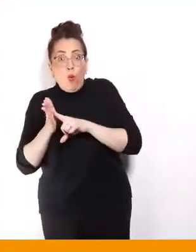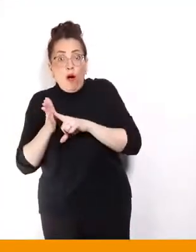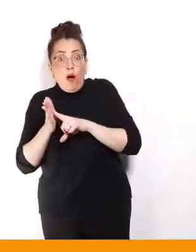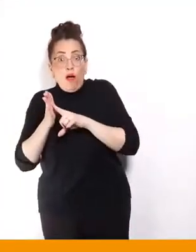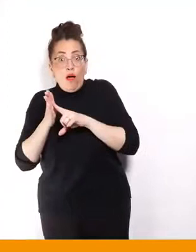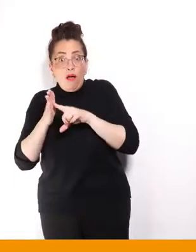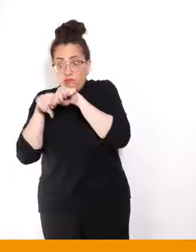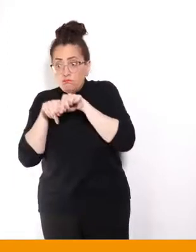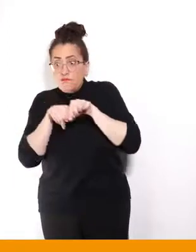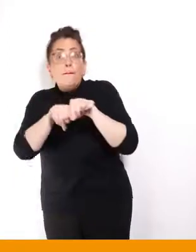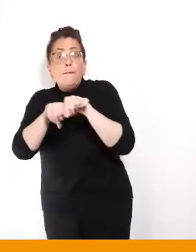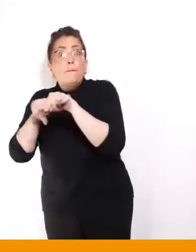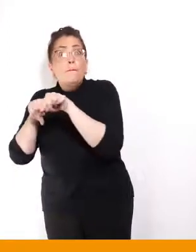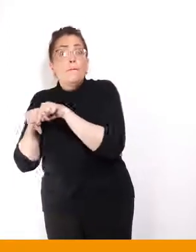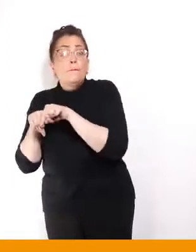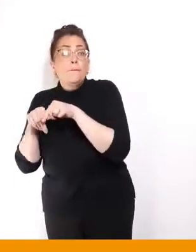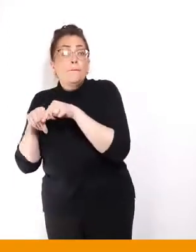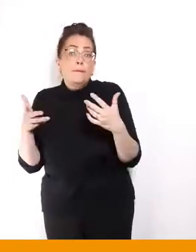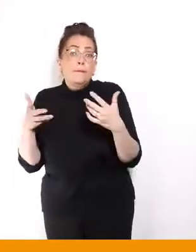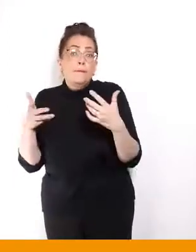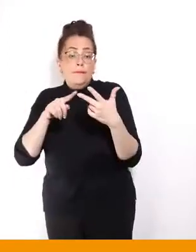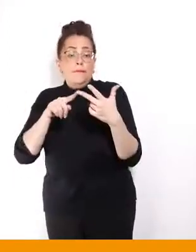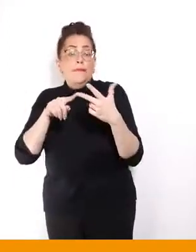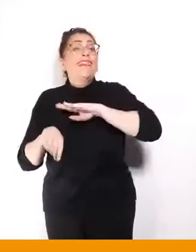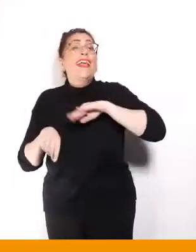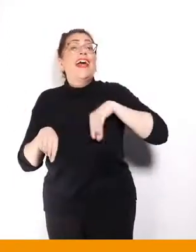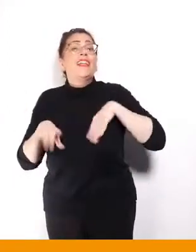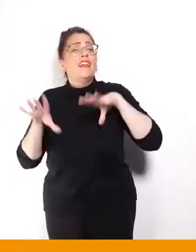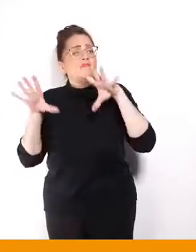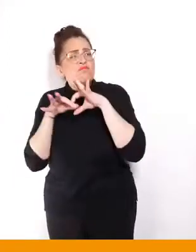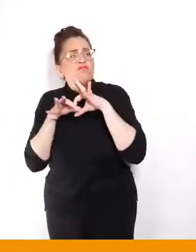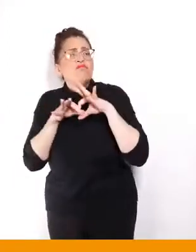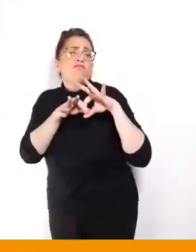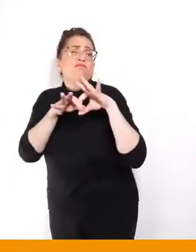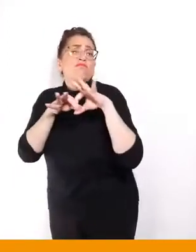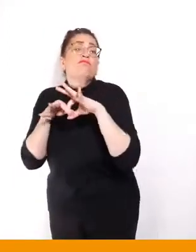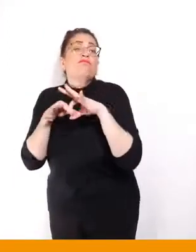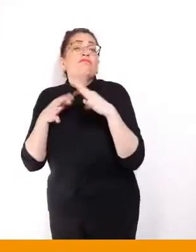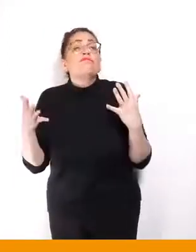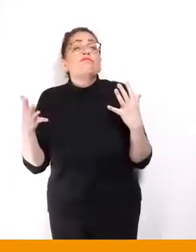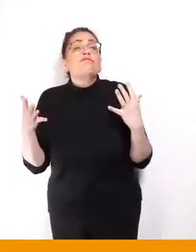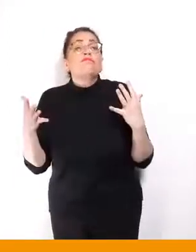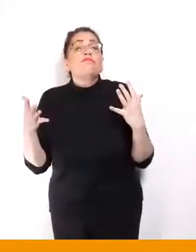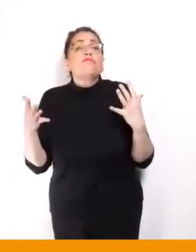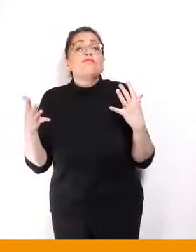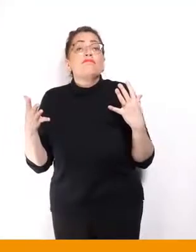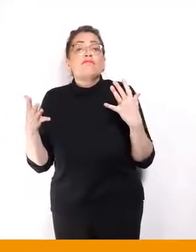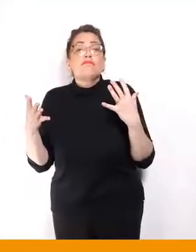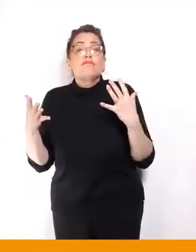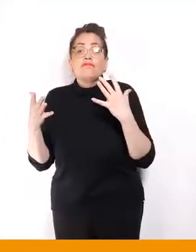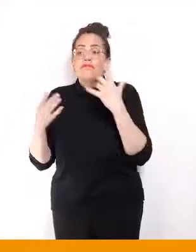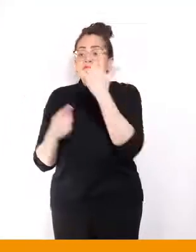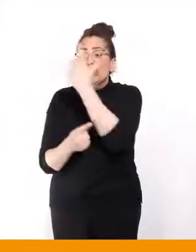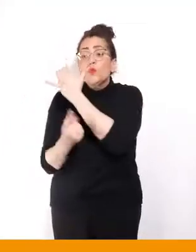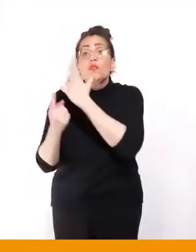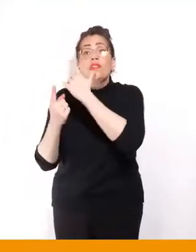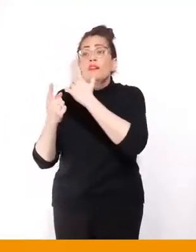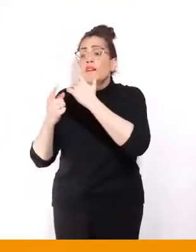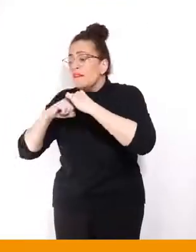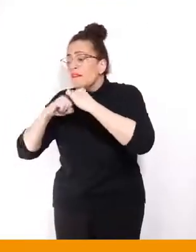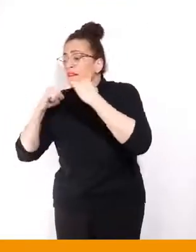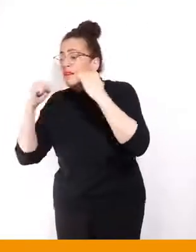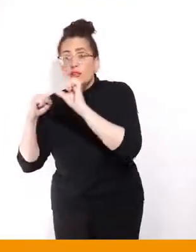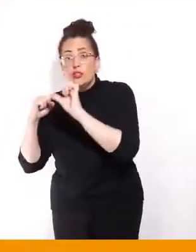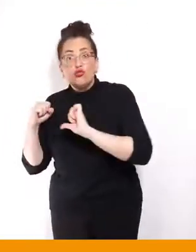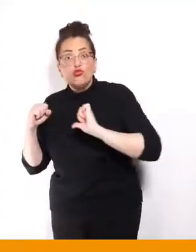cet entretien. Et puis c'est la fraternité. Une société où chacune et chacun s'épanouit,